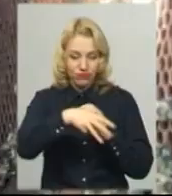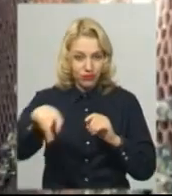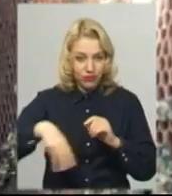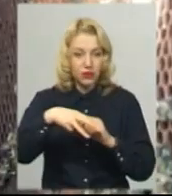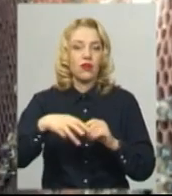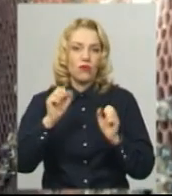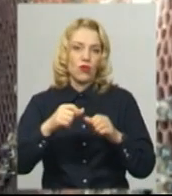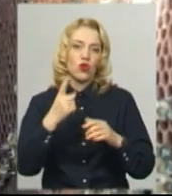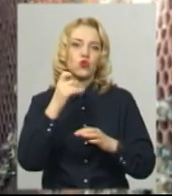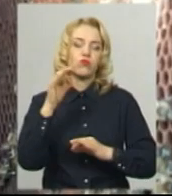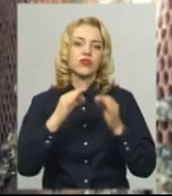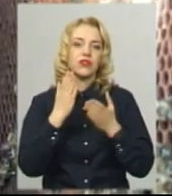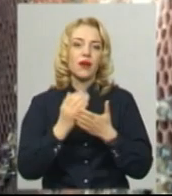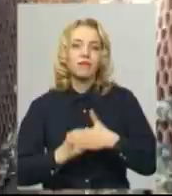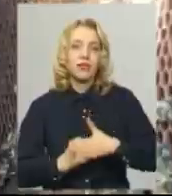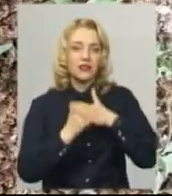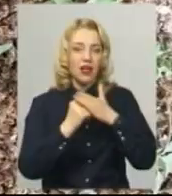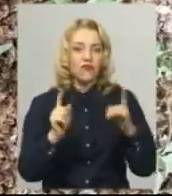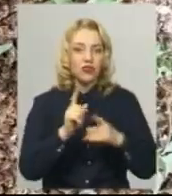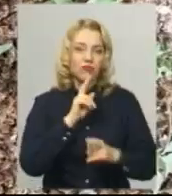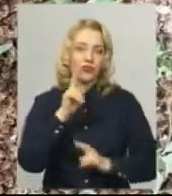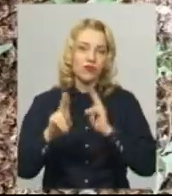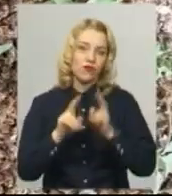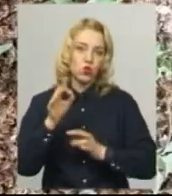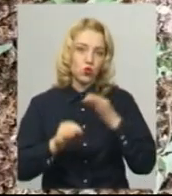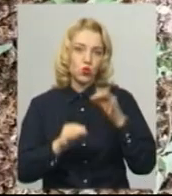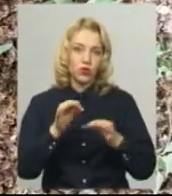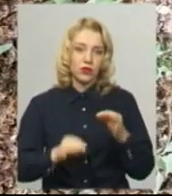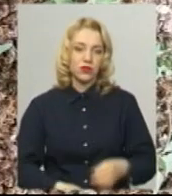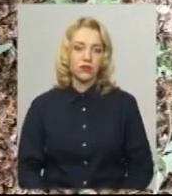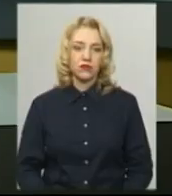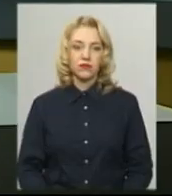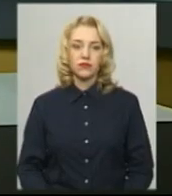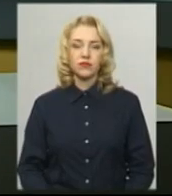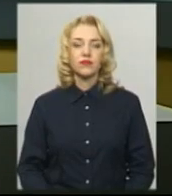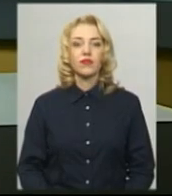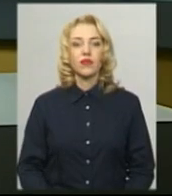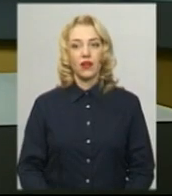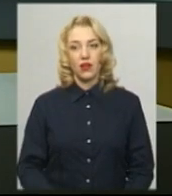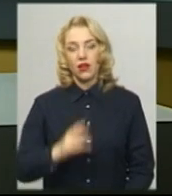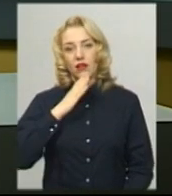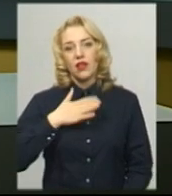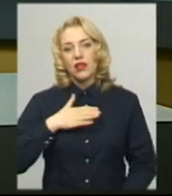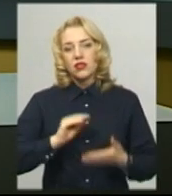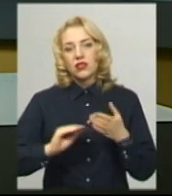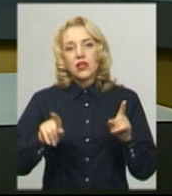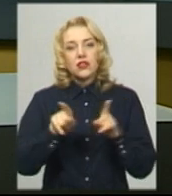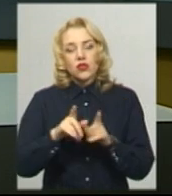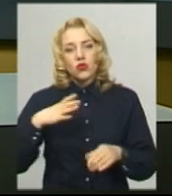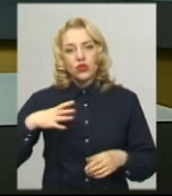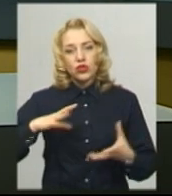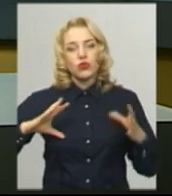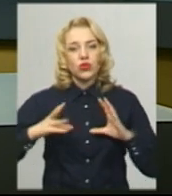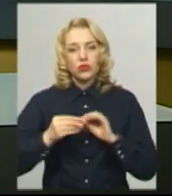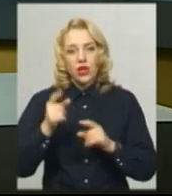до суду. Світлана Поробок, Олександр Горішевський. Новини на Суспільному. Хмельниччина. Наша редакція також очікує